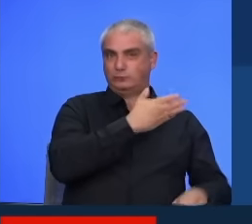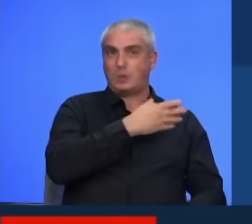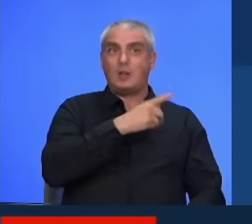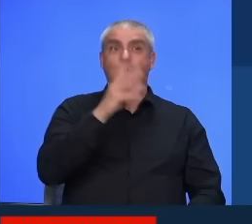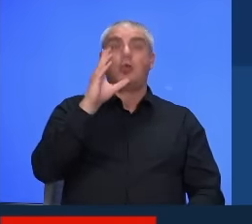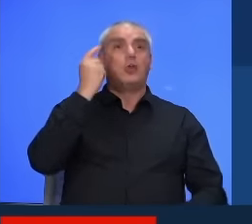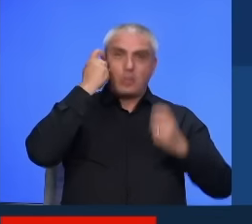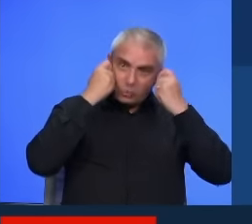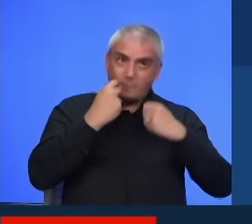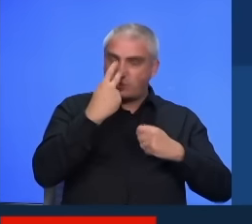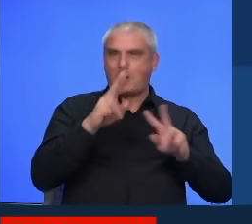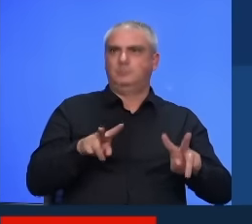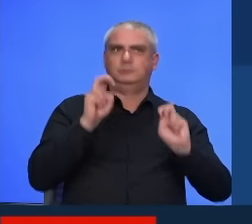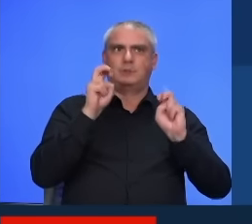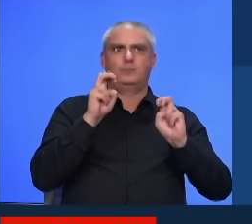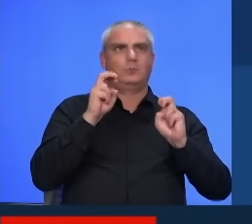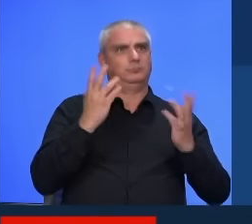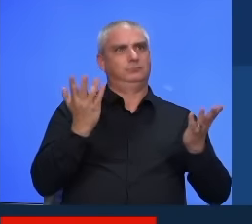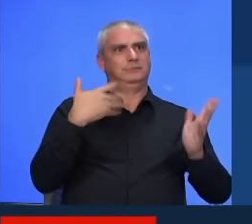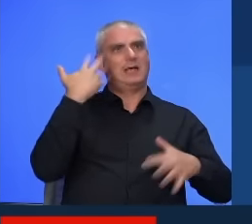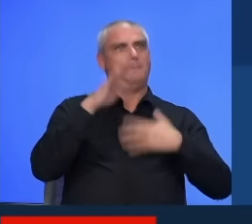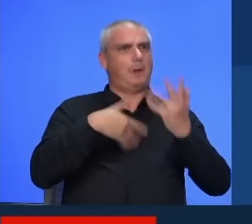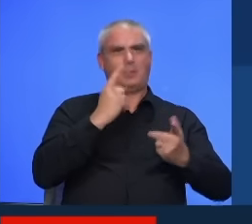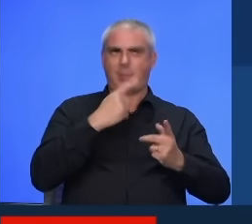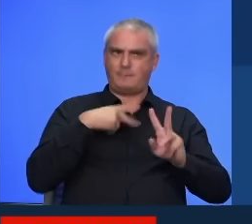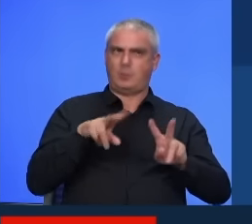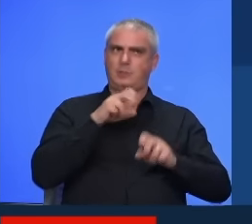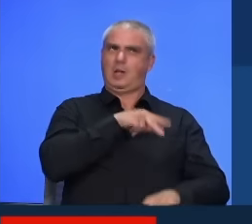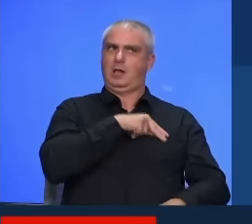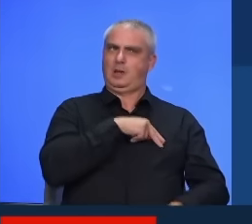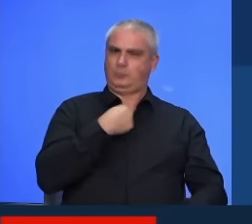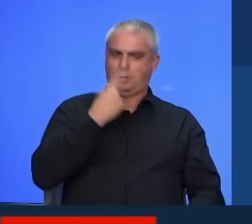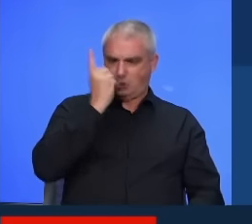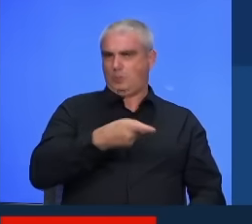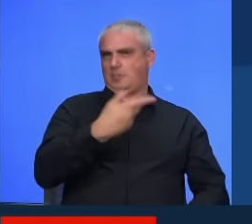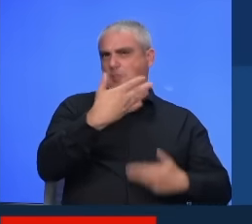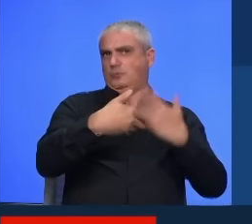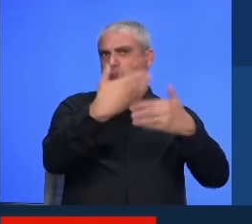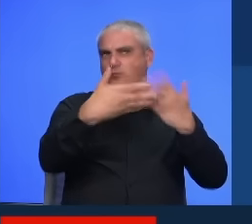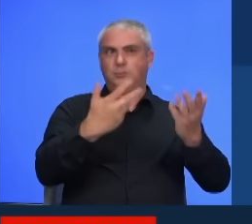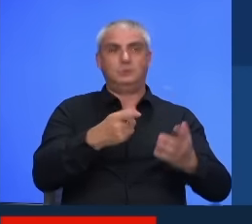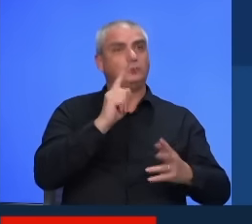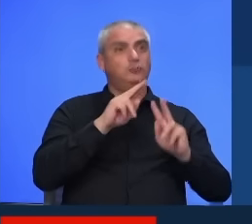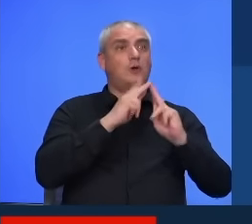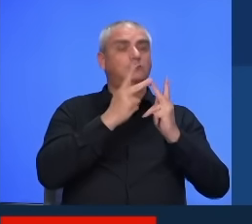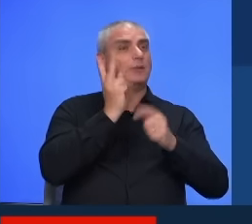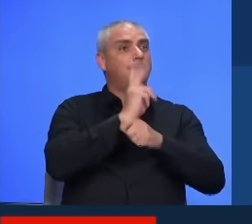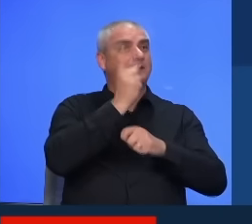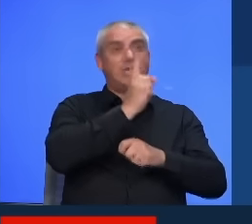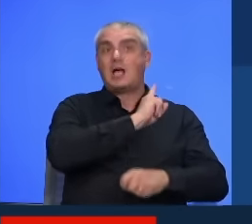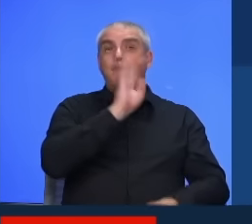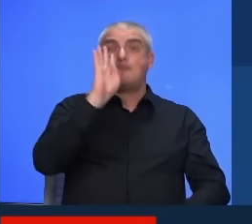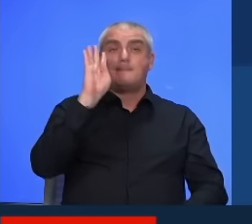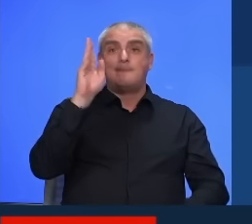דורפמן רואה באירוע הזדמנות, הולך להיות בלגן, למה שלא ניקח אחריות על זה, הנחנו וכולי. יש בקבוצה מי שמזיר שאסור לבן